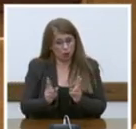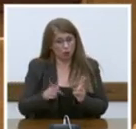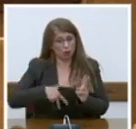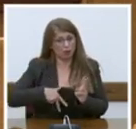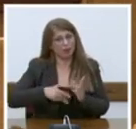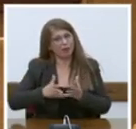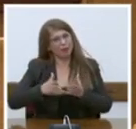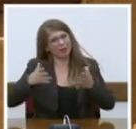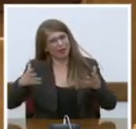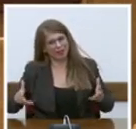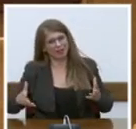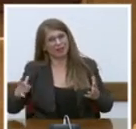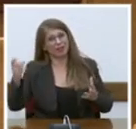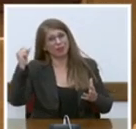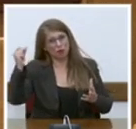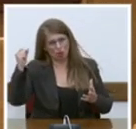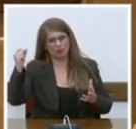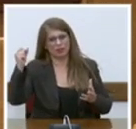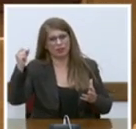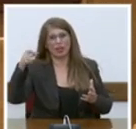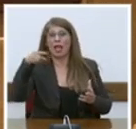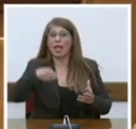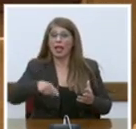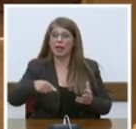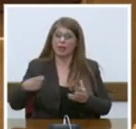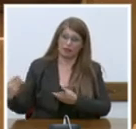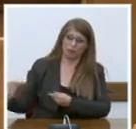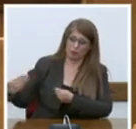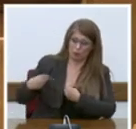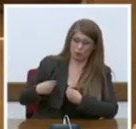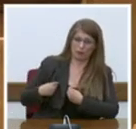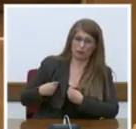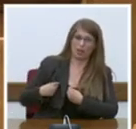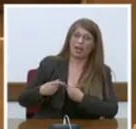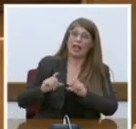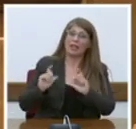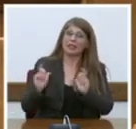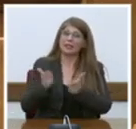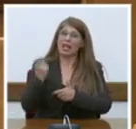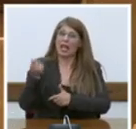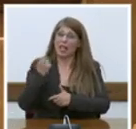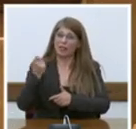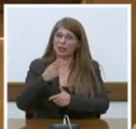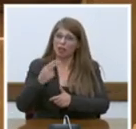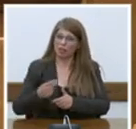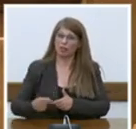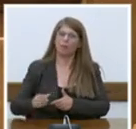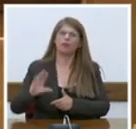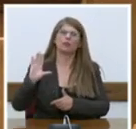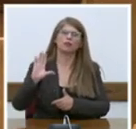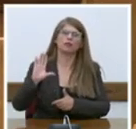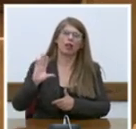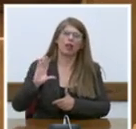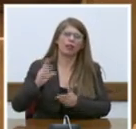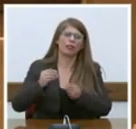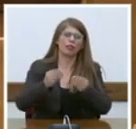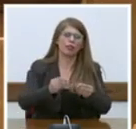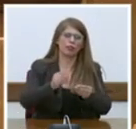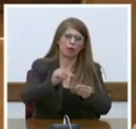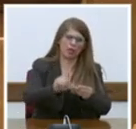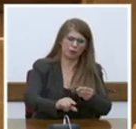μεγαλύτερη και ισχυρότερη εκείνης που παρέλαβα. Στα εθνικά θέματα δεν χωράνε εκτόσεις, δεν χωράνε